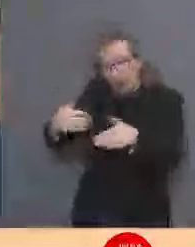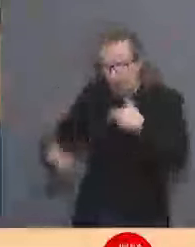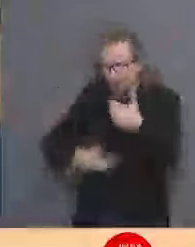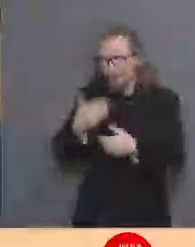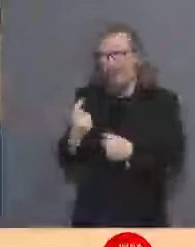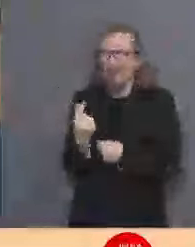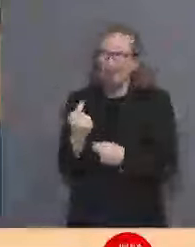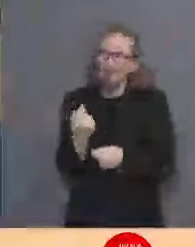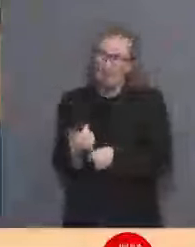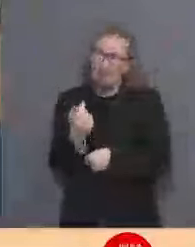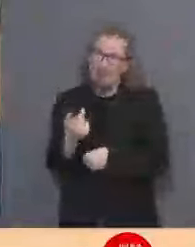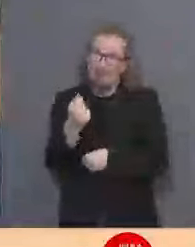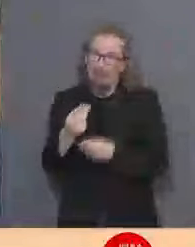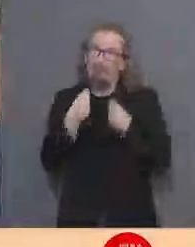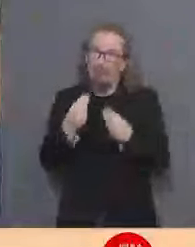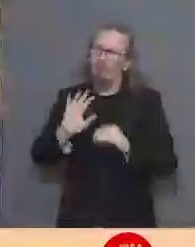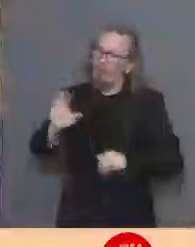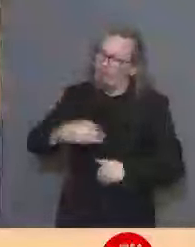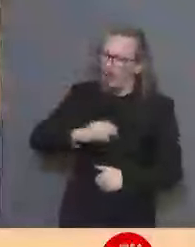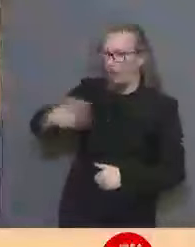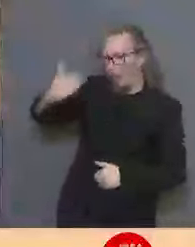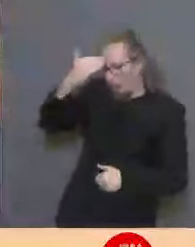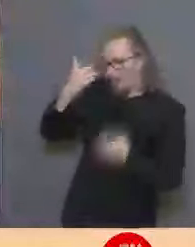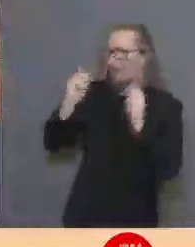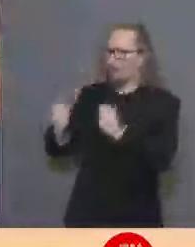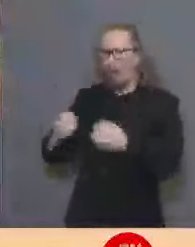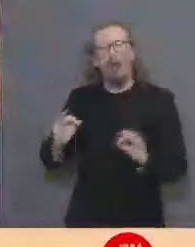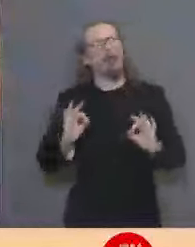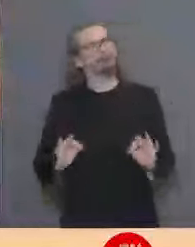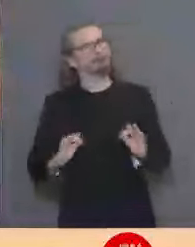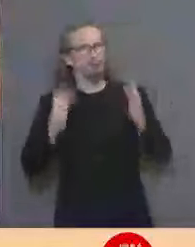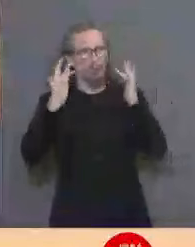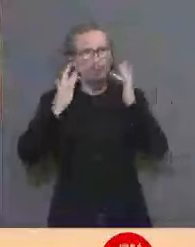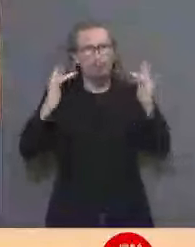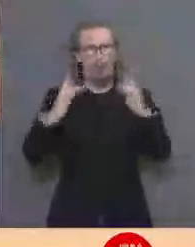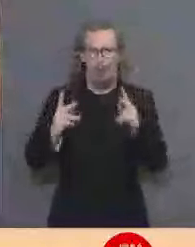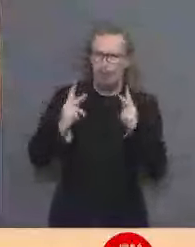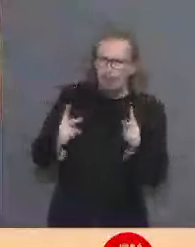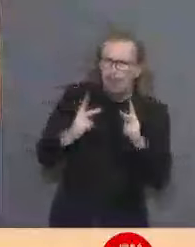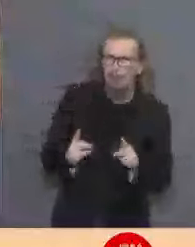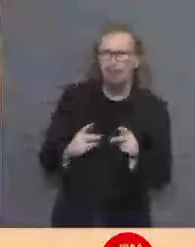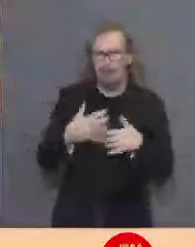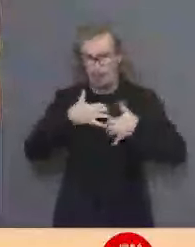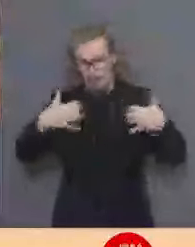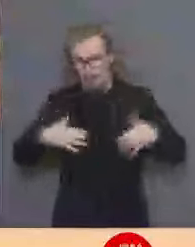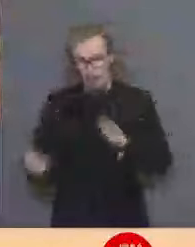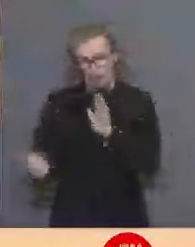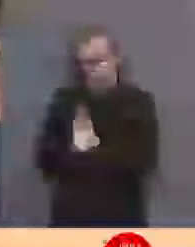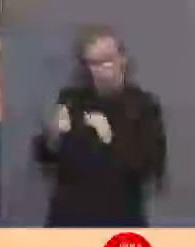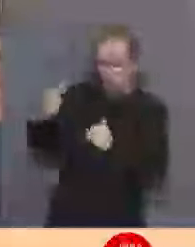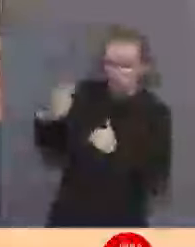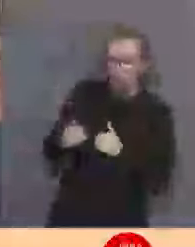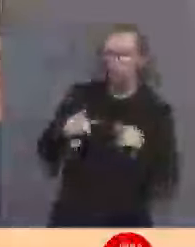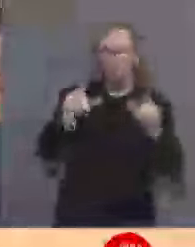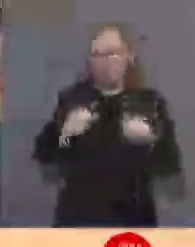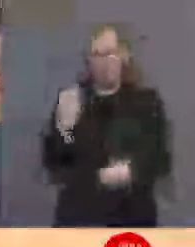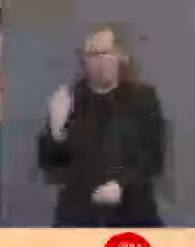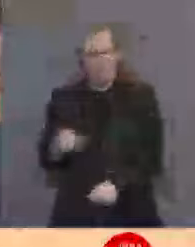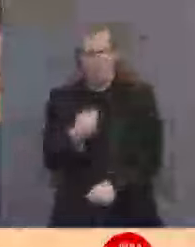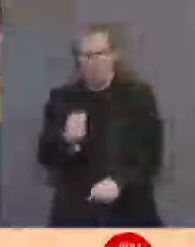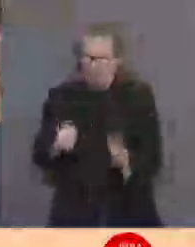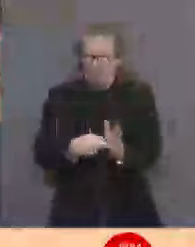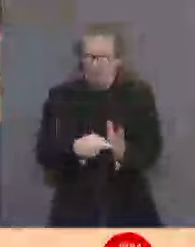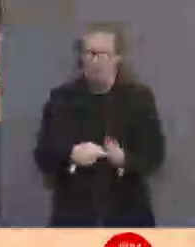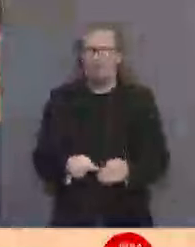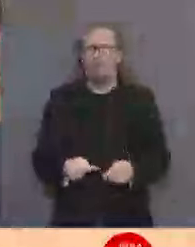les moyens suffisants, la reconnaissance botanique, culturelle, pédagogique et scientifique que cet équipement mérite.